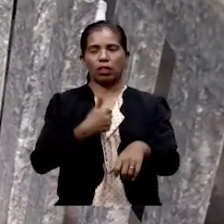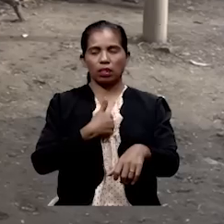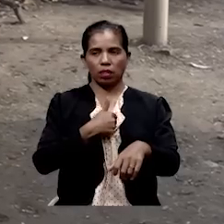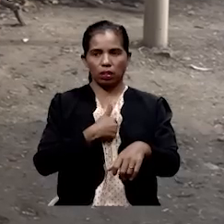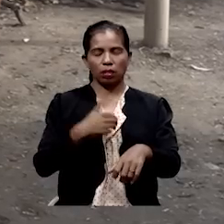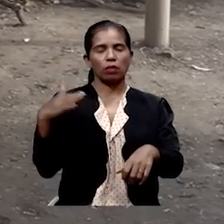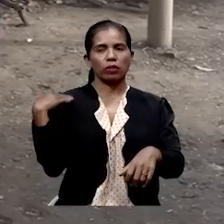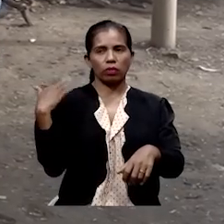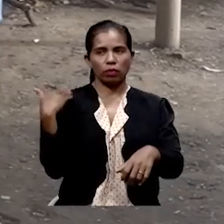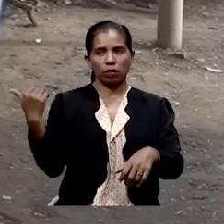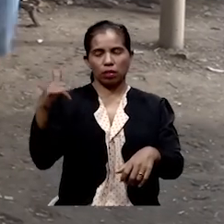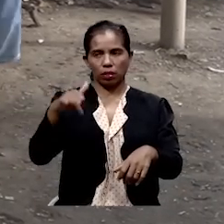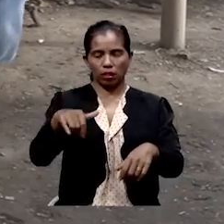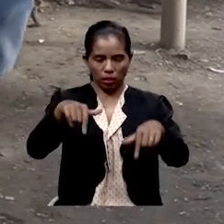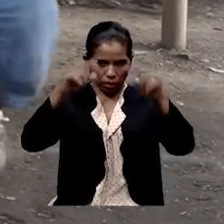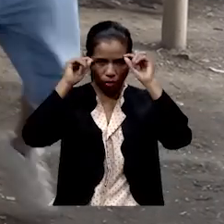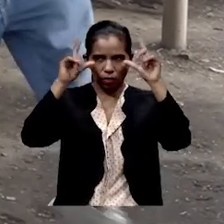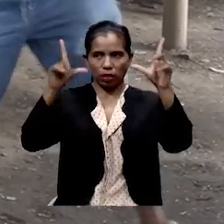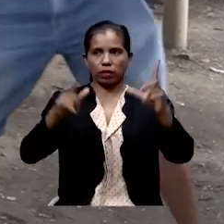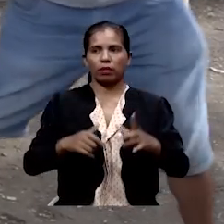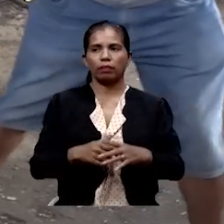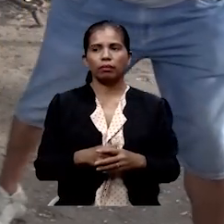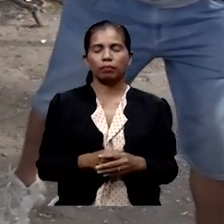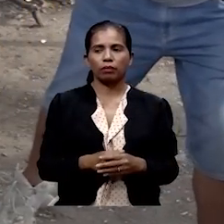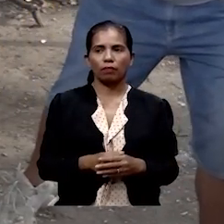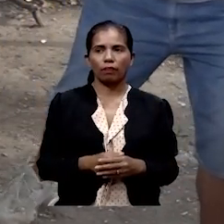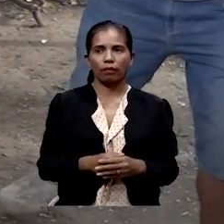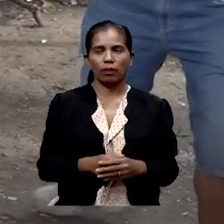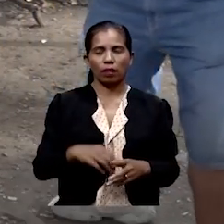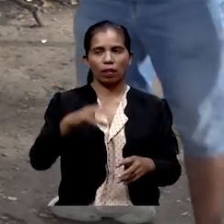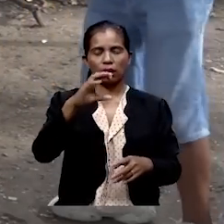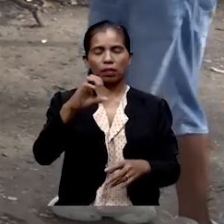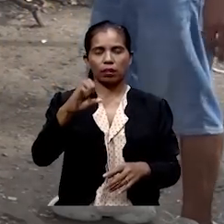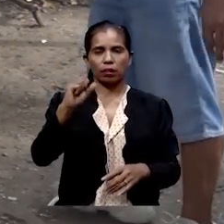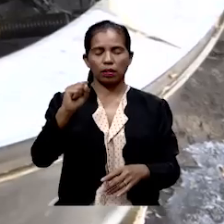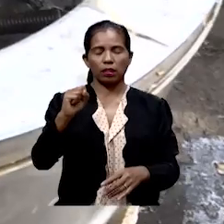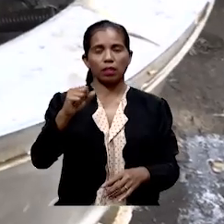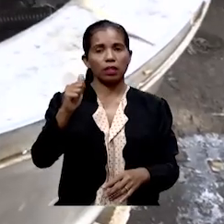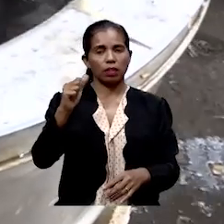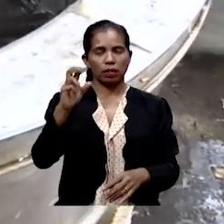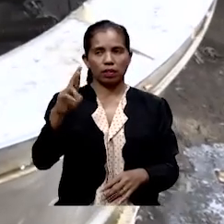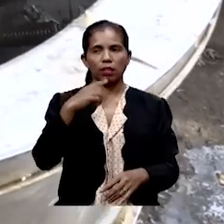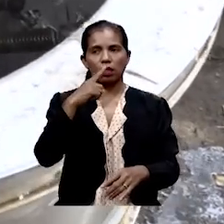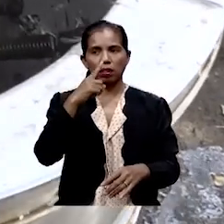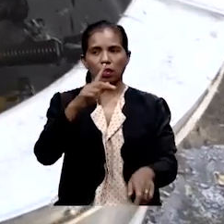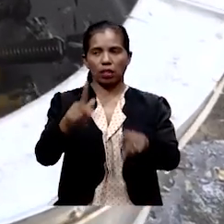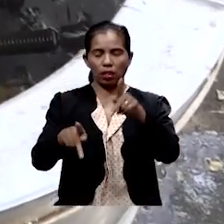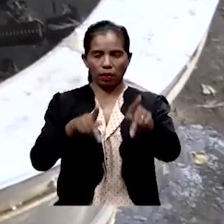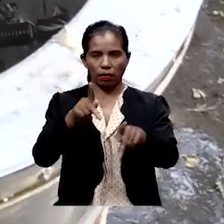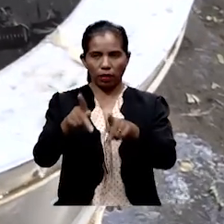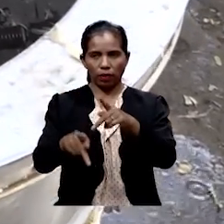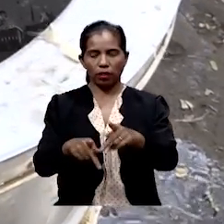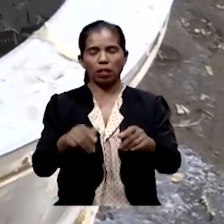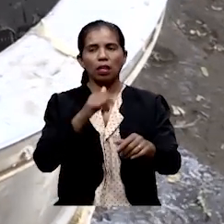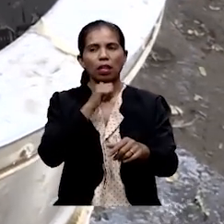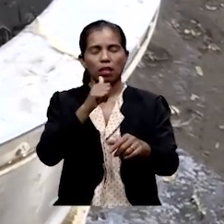ba juventude balung ia Timor-Leste. Cesar Trinitu Freitas Gayu Haktuir, nia ema ida nebe la